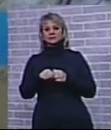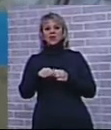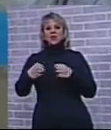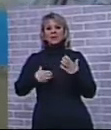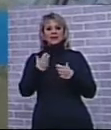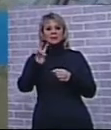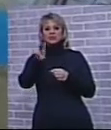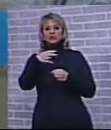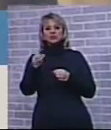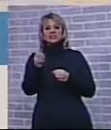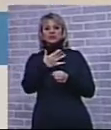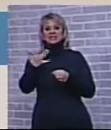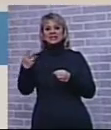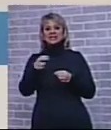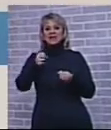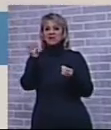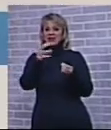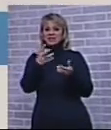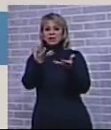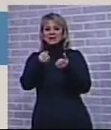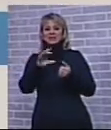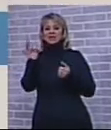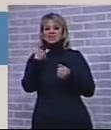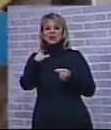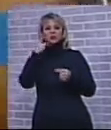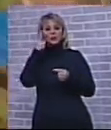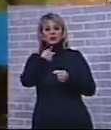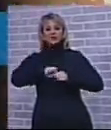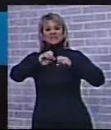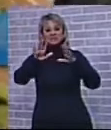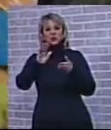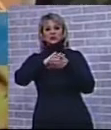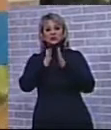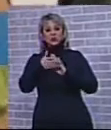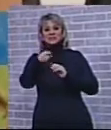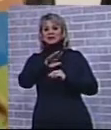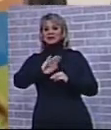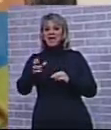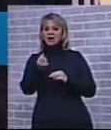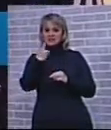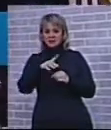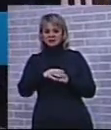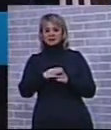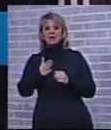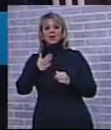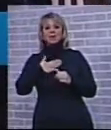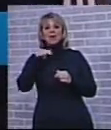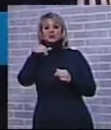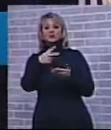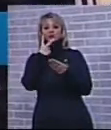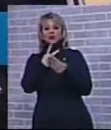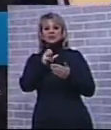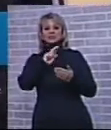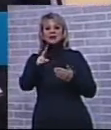Паниковать не надо. Еще несколько фонариков, принятых ростовчанами за взрывные устройства, таковыми не оказались. Мы отсюда увидели,